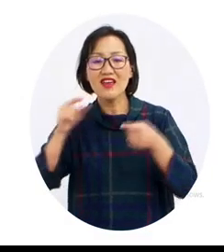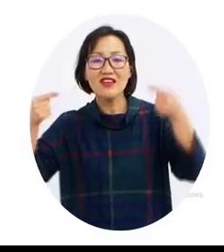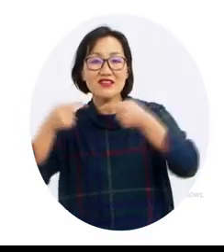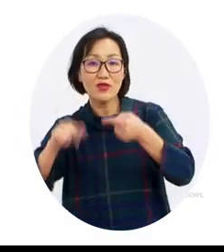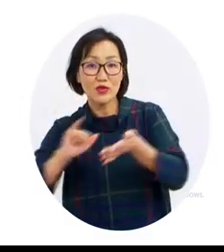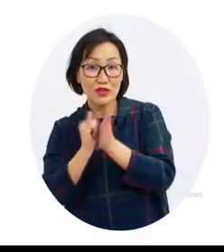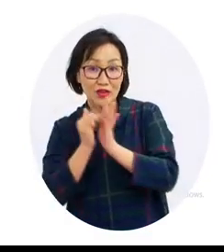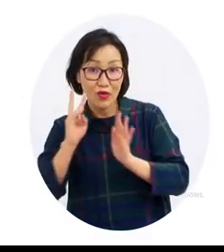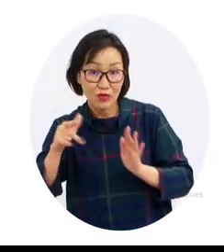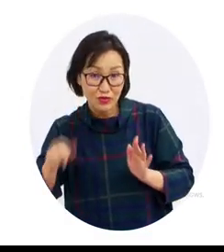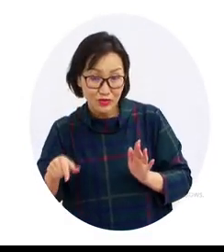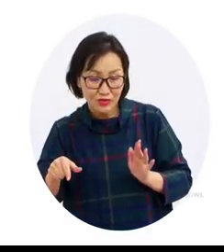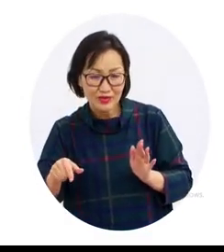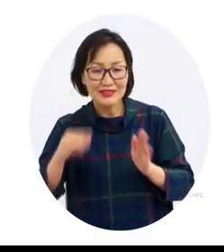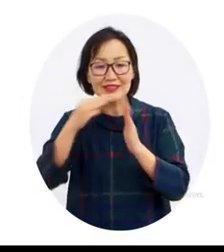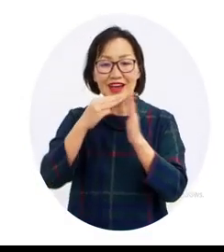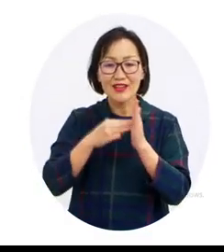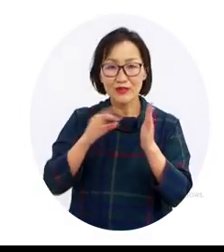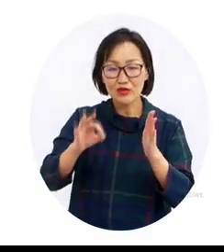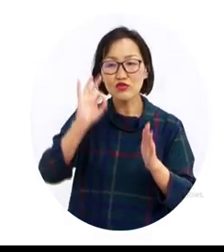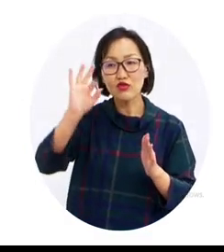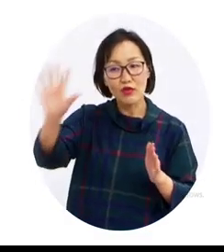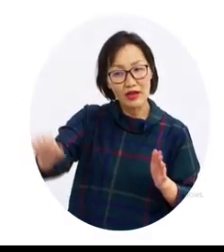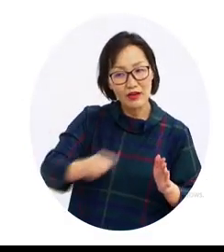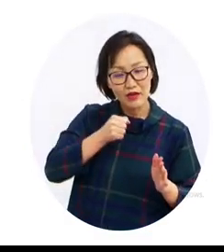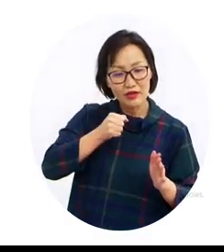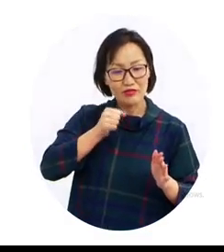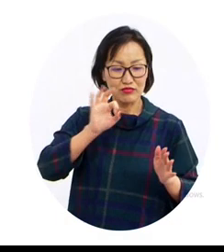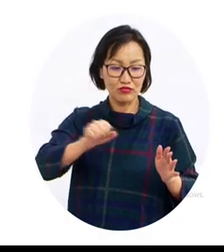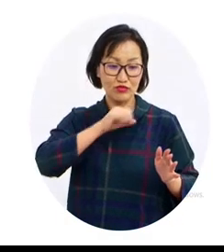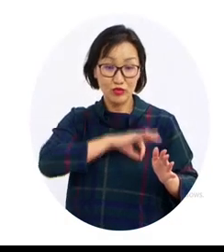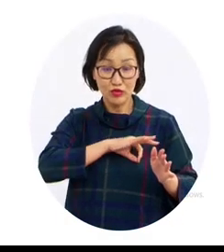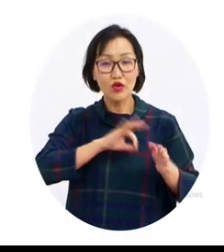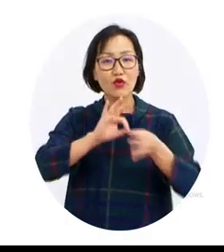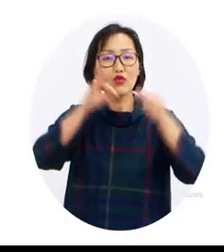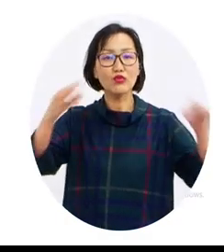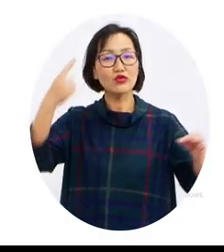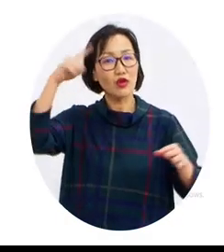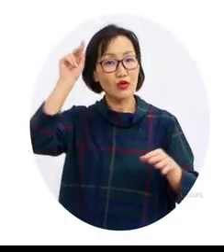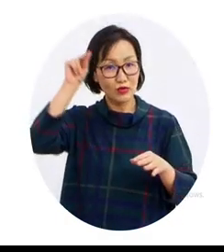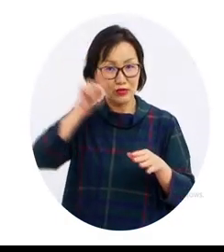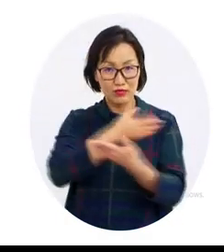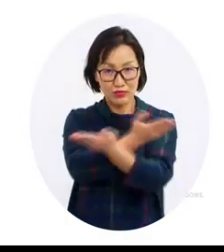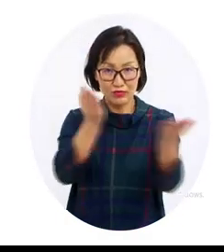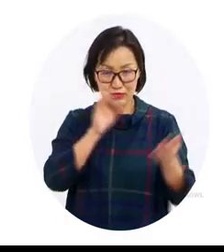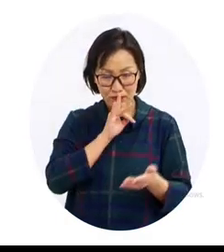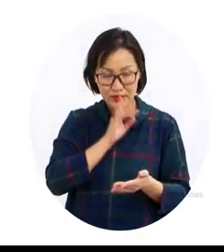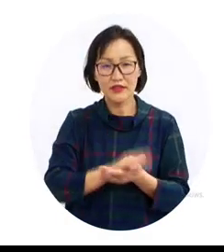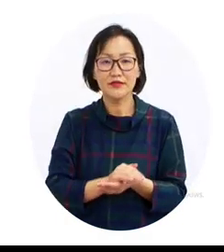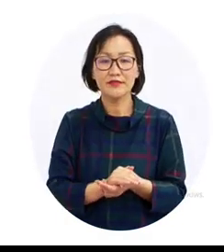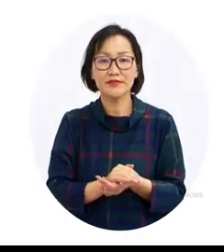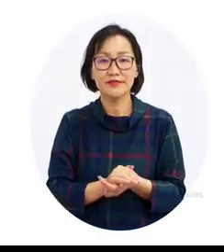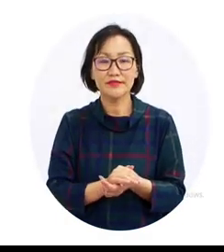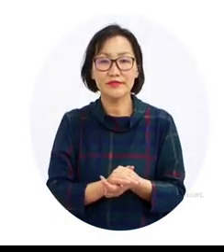тайлбарлан зөв хэрэглэн өгүүлбэр зохиож сурнаа. За ингээд өнөөдрийн онсраа тавиад миний хүүхдүүд нэгдүгээр